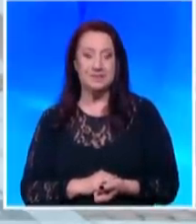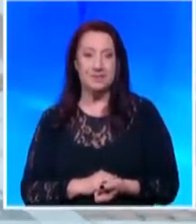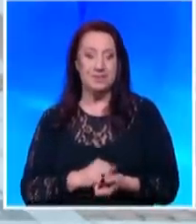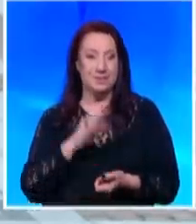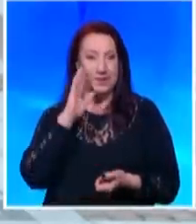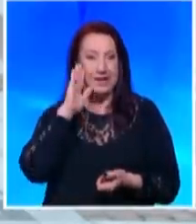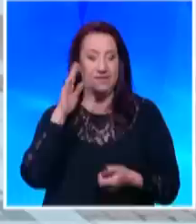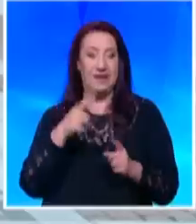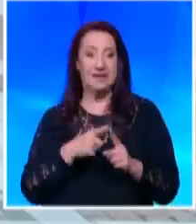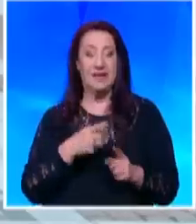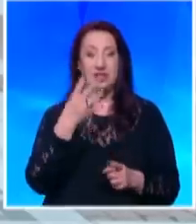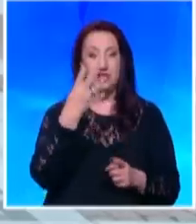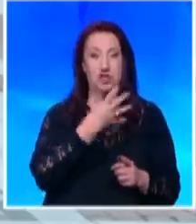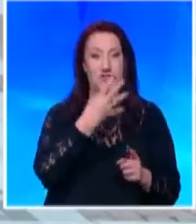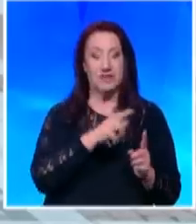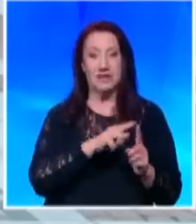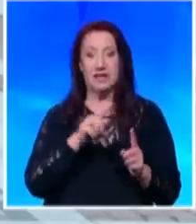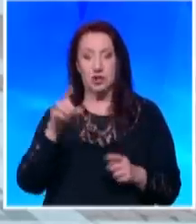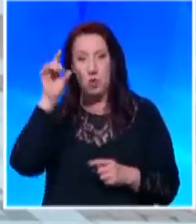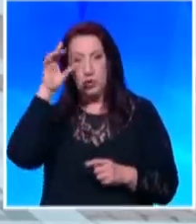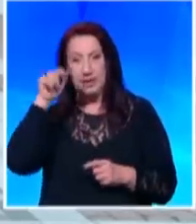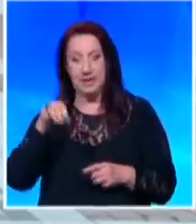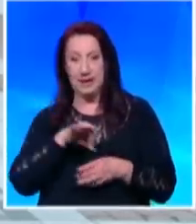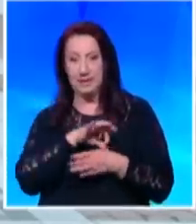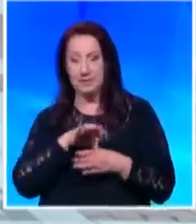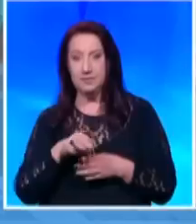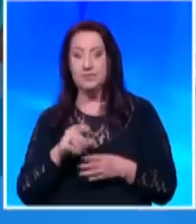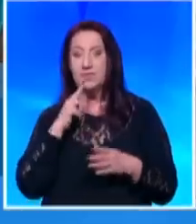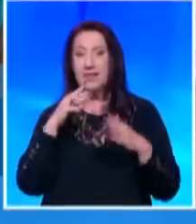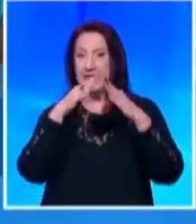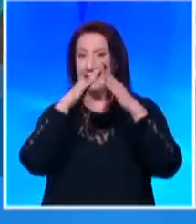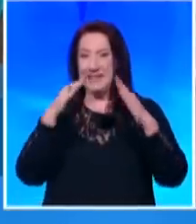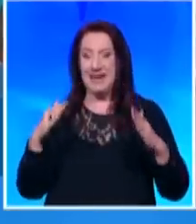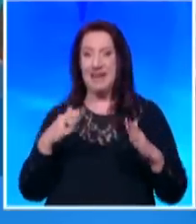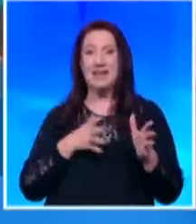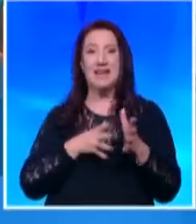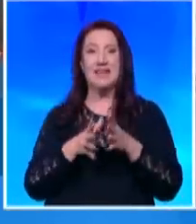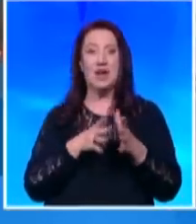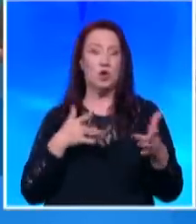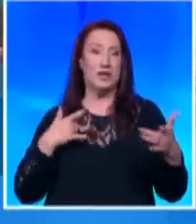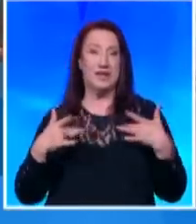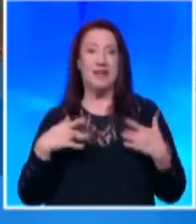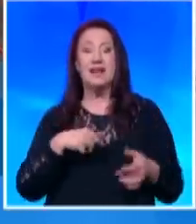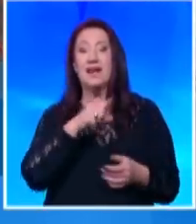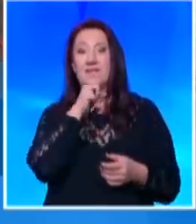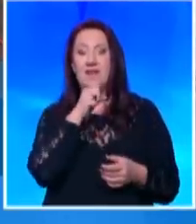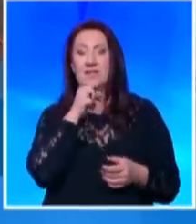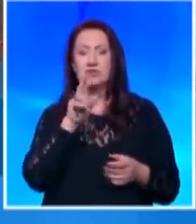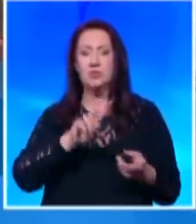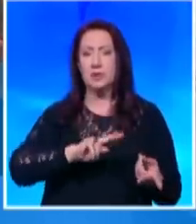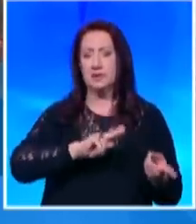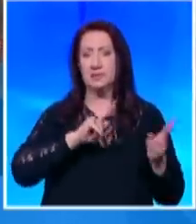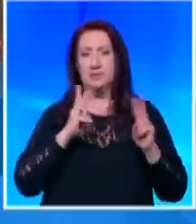Здравейте! От четвъртък до неделя тази седмица сградата зад мен, Народния театър Иван Вазов, ще бъде изцяло преобразена с помощта